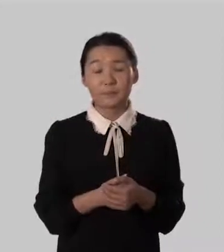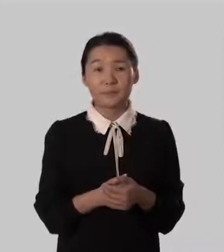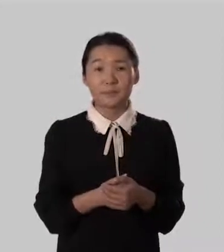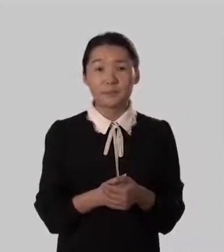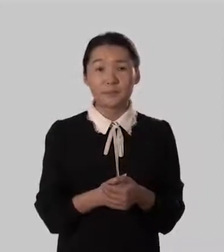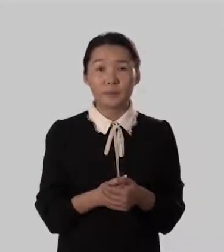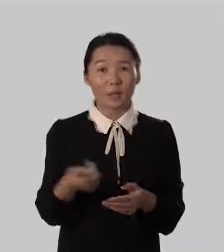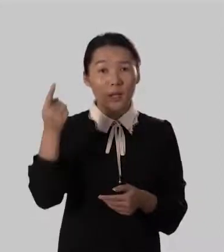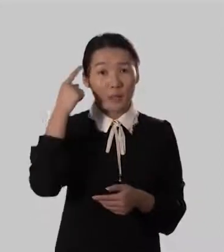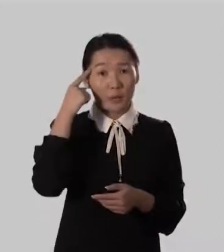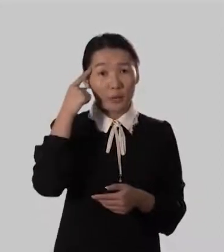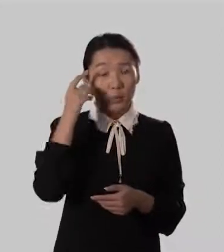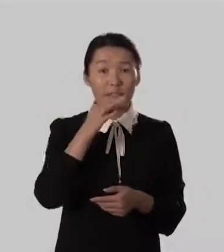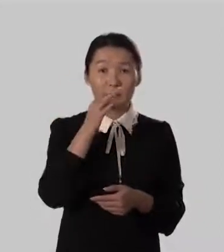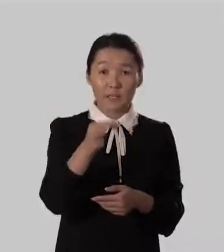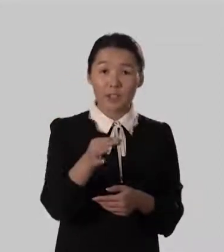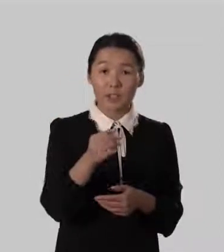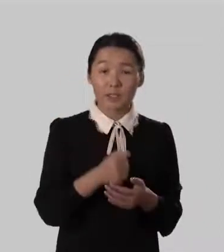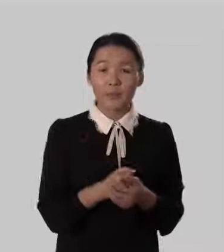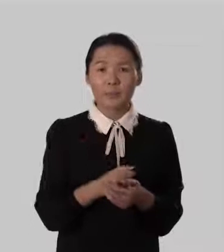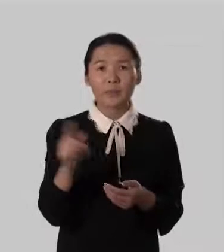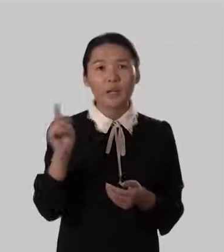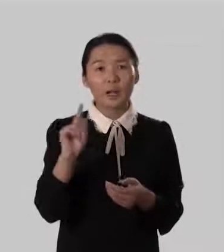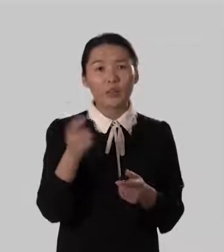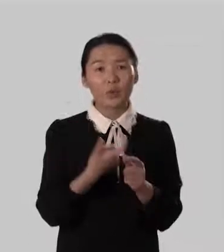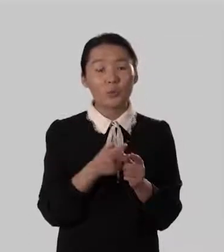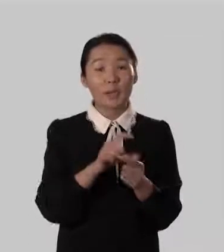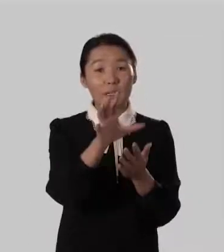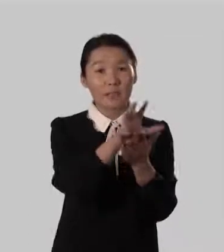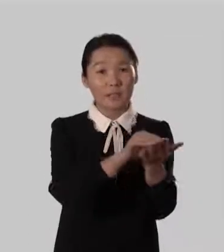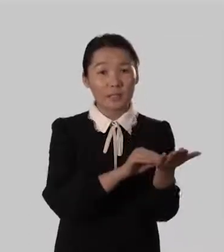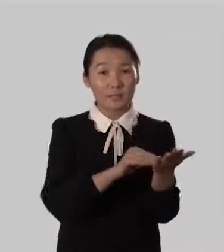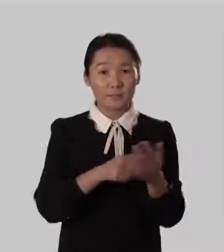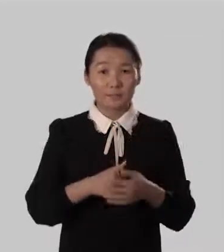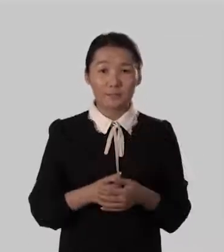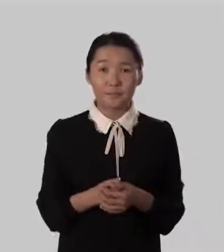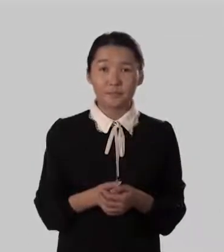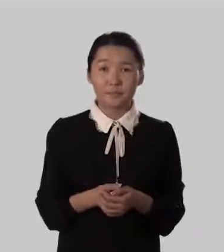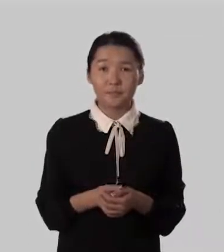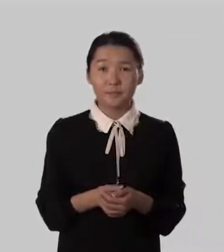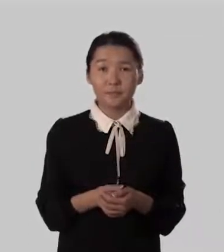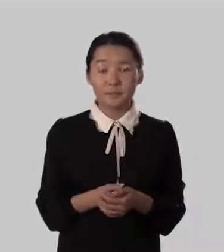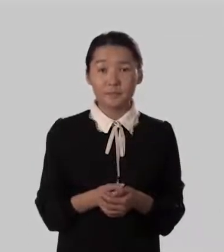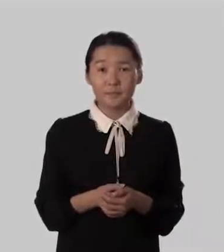так подумайте и скажите о чем этот текст о